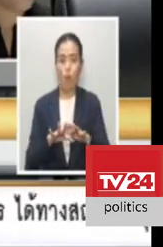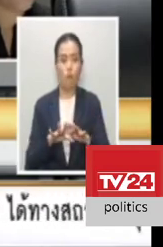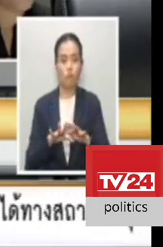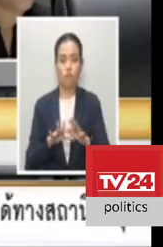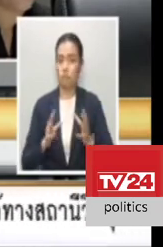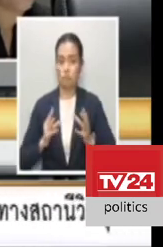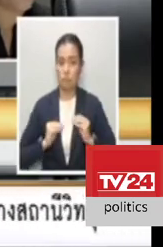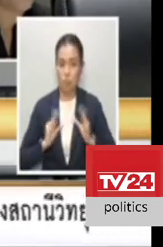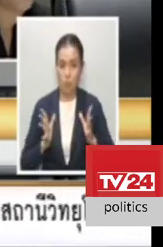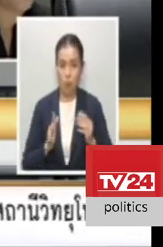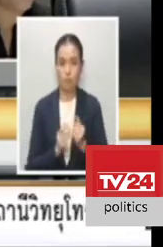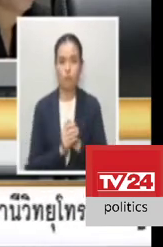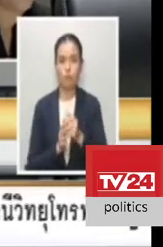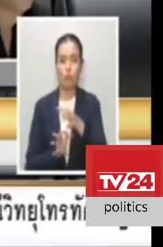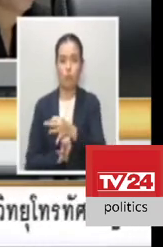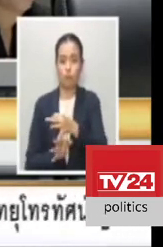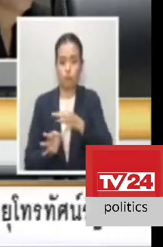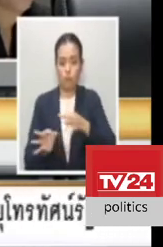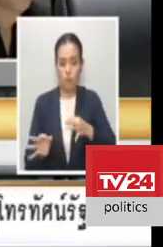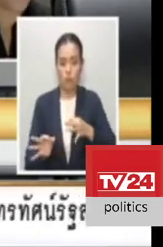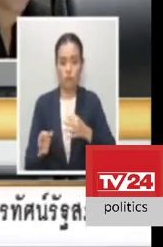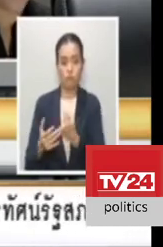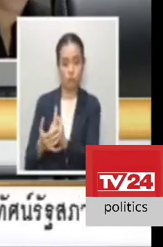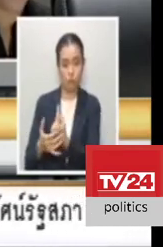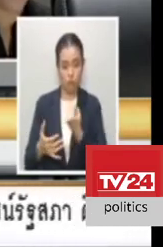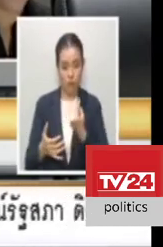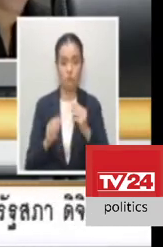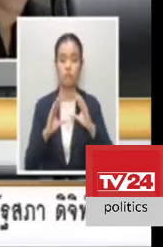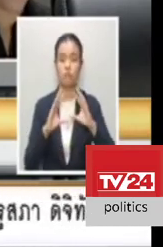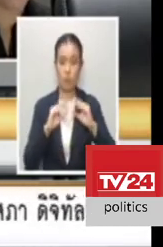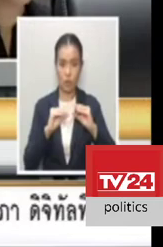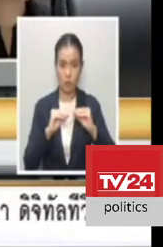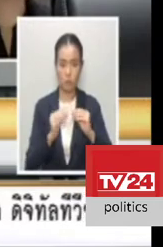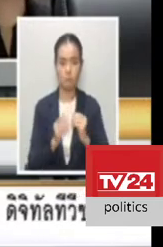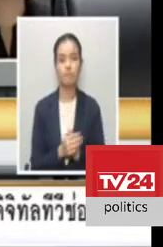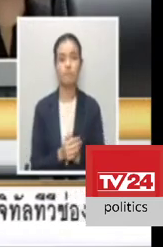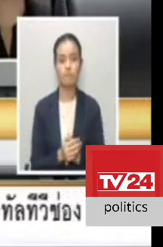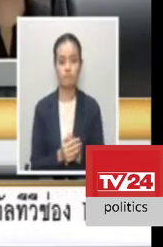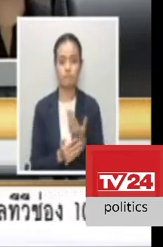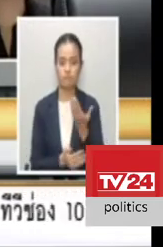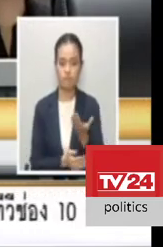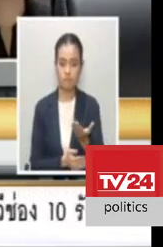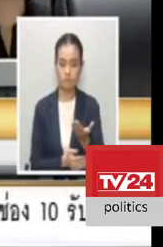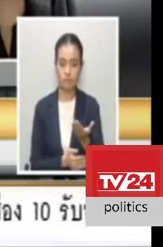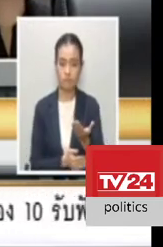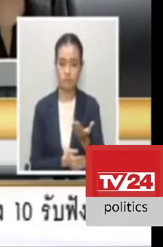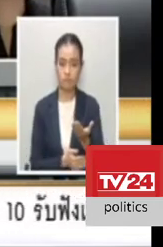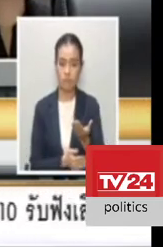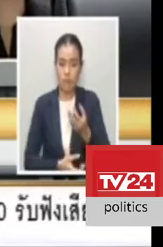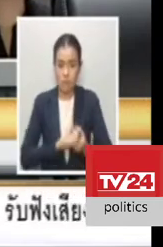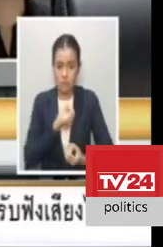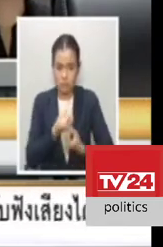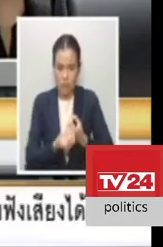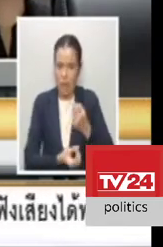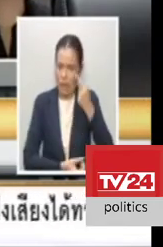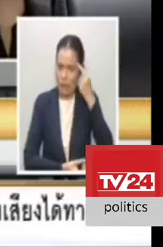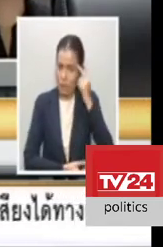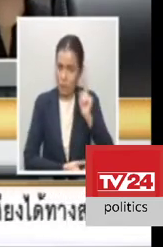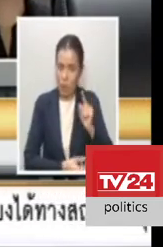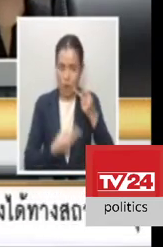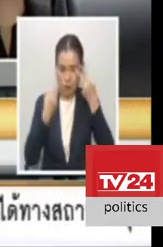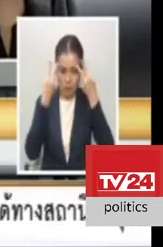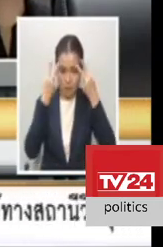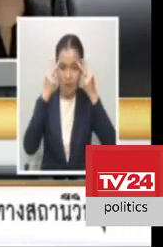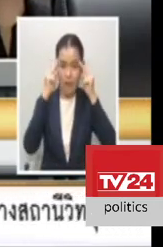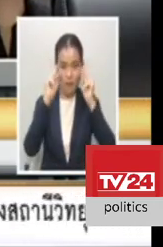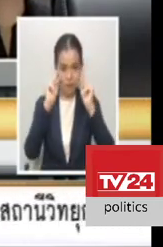แล้วก็ได้ส่งผู้แทนมาประชุมแทนสิ่งนี้ค่ะอาจจะเป็นปรากฏการณ์ที่สะท้อนให้เห็นว่าท่านนายกรัฐ